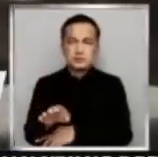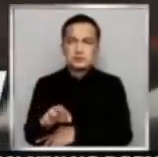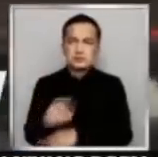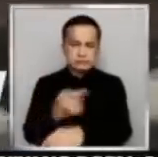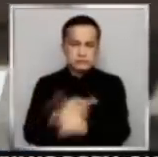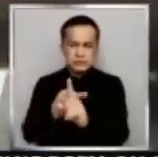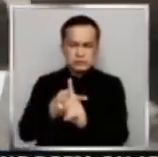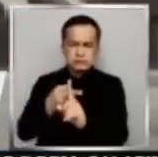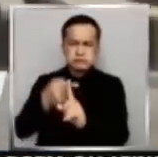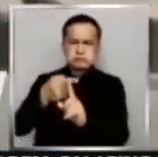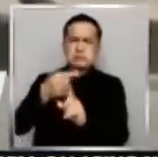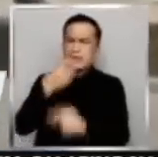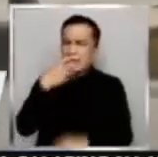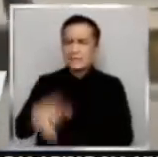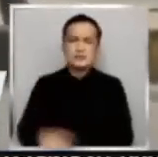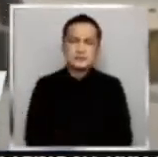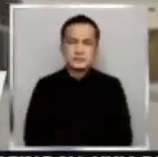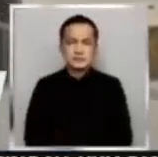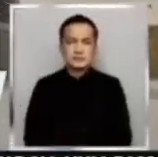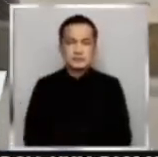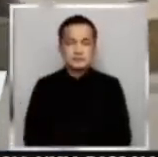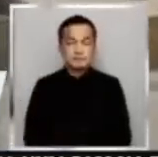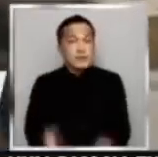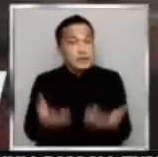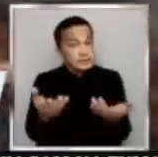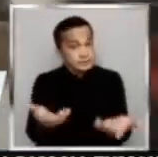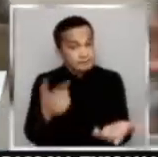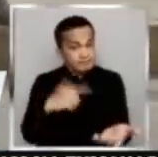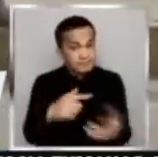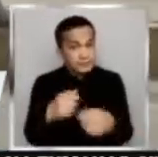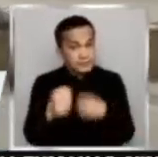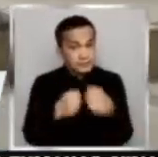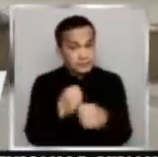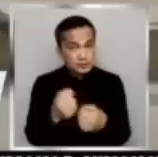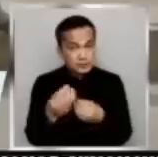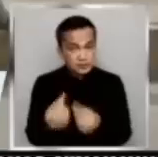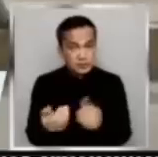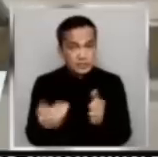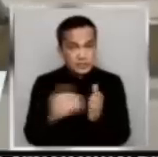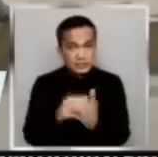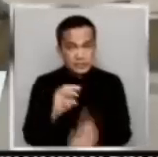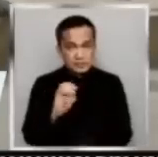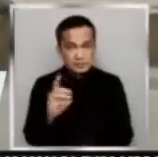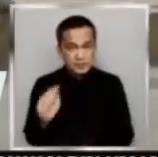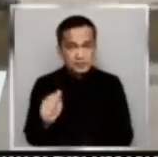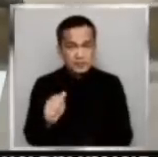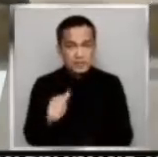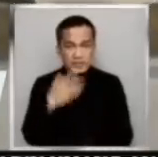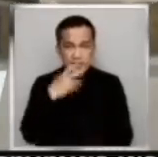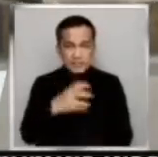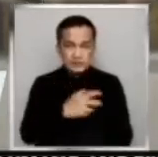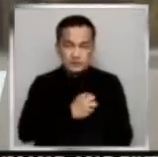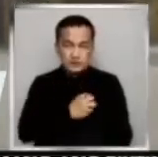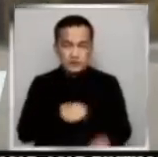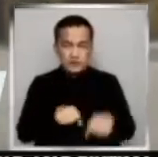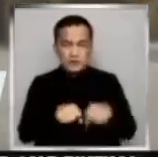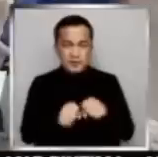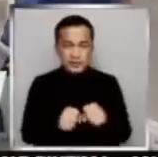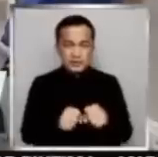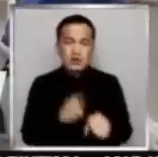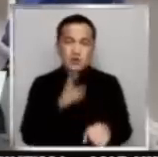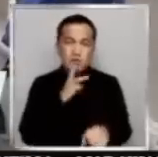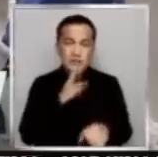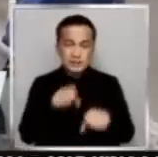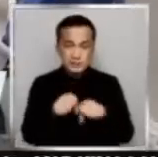ng solusyon, muling ipatutupad ng MMDA ang heat stroke break at water break para protektahan ang mga enforcer